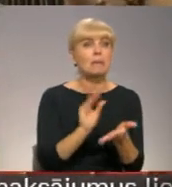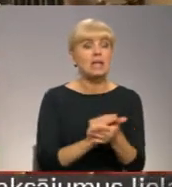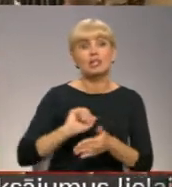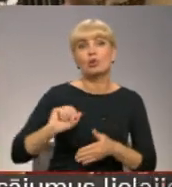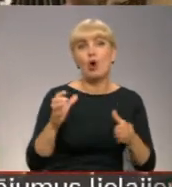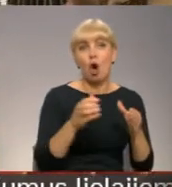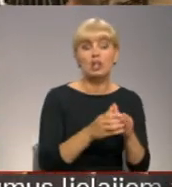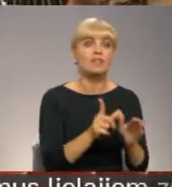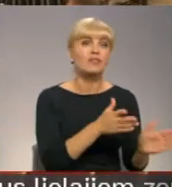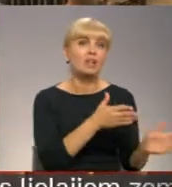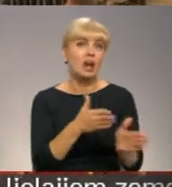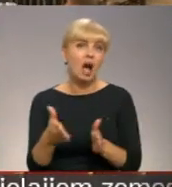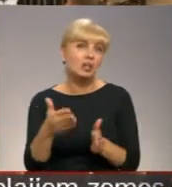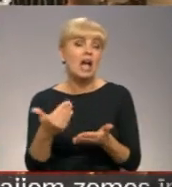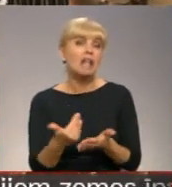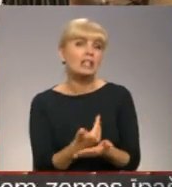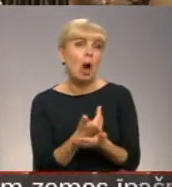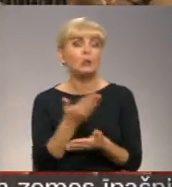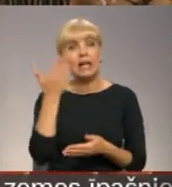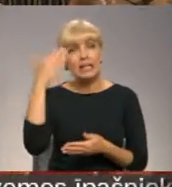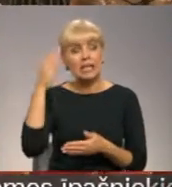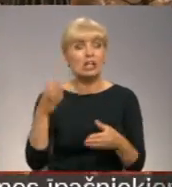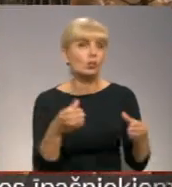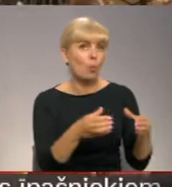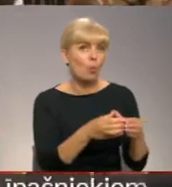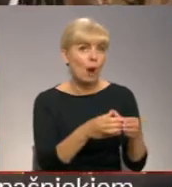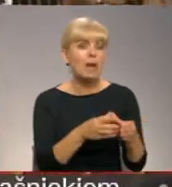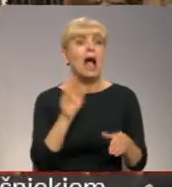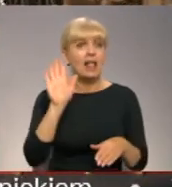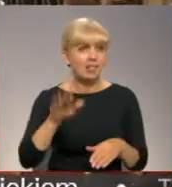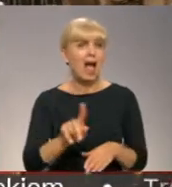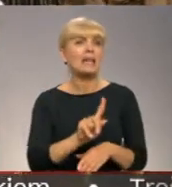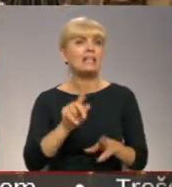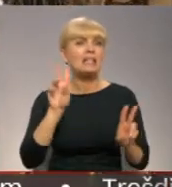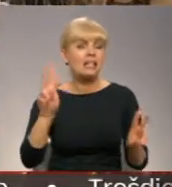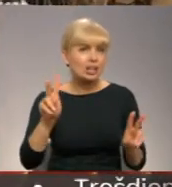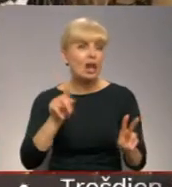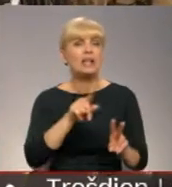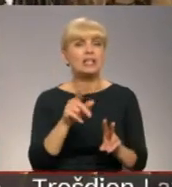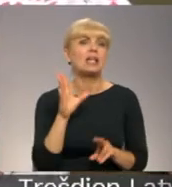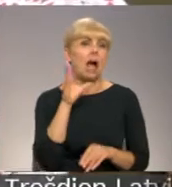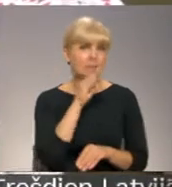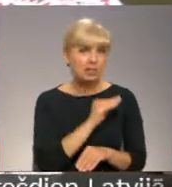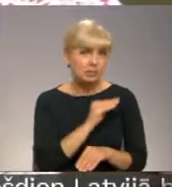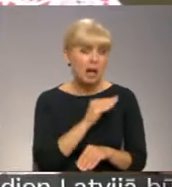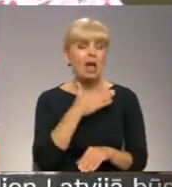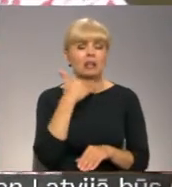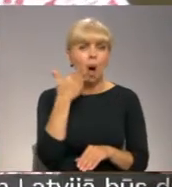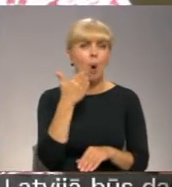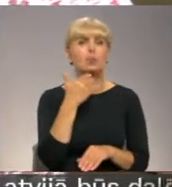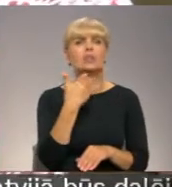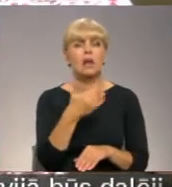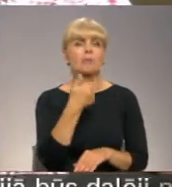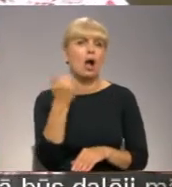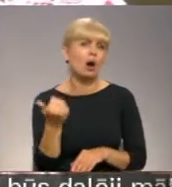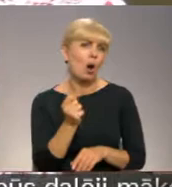kolektīvi tam ir gatavi, tad visjaunākajai īrijas kopai, korim lai ir, šis tās vēl jāpaspēj. Daudziem jau ir jau gadiem